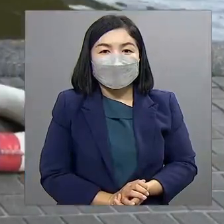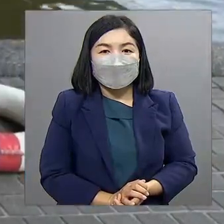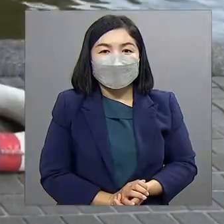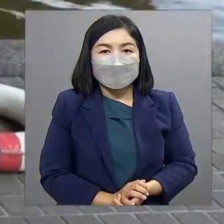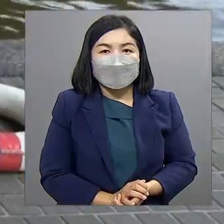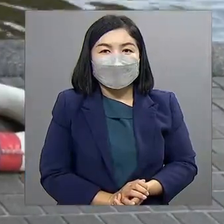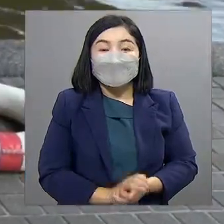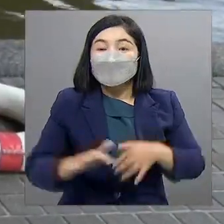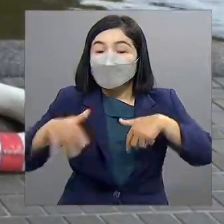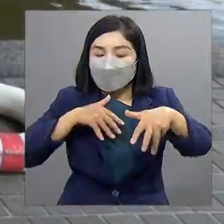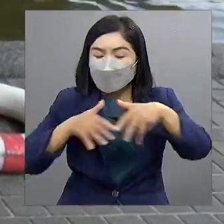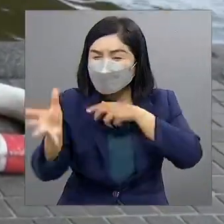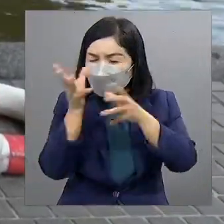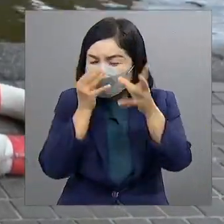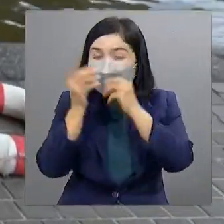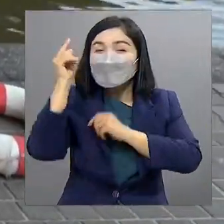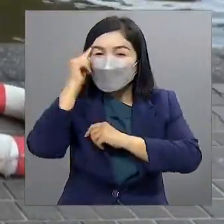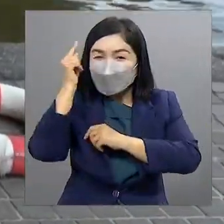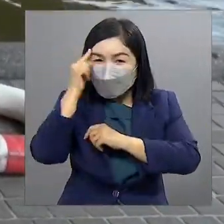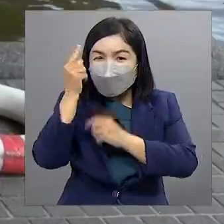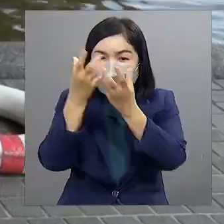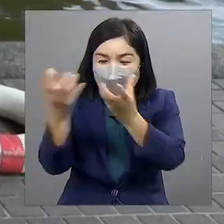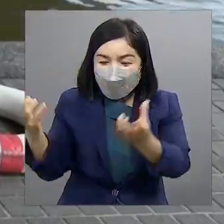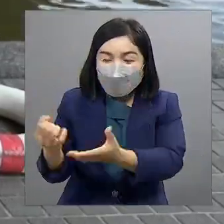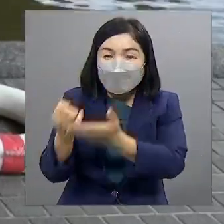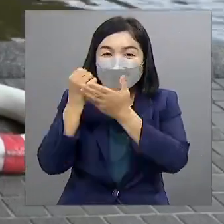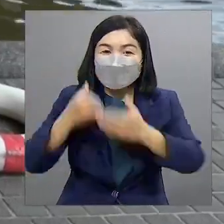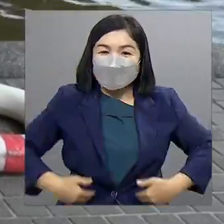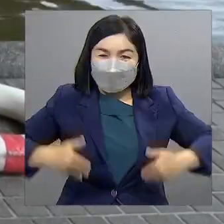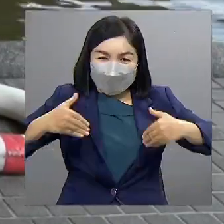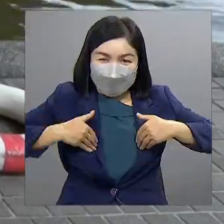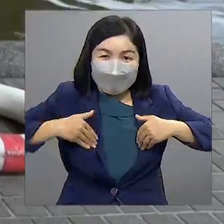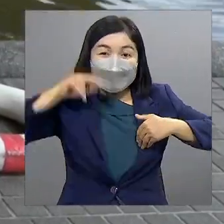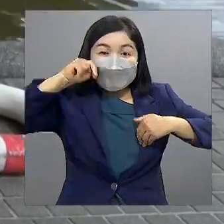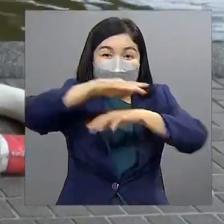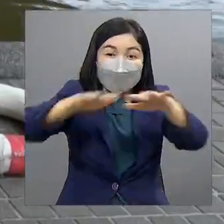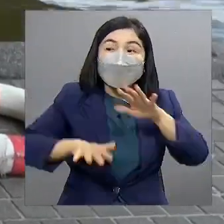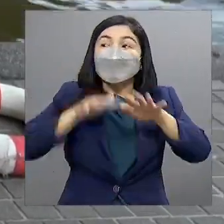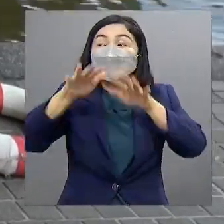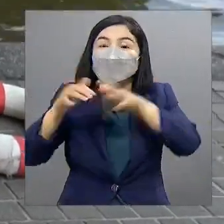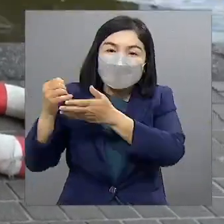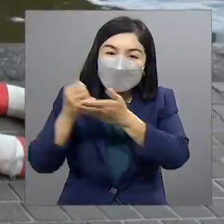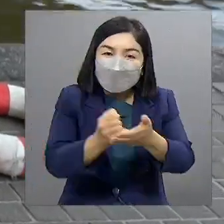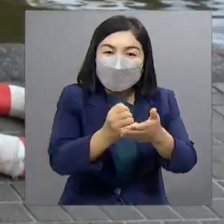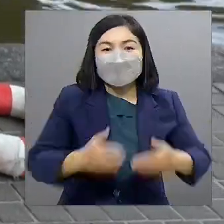เราได้เรียนรู้ในเรื่องของอุปกรณ์นะคะแล้วก็เห็นการสาธิตของการช่วยเหลือผู้ที่จมน้ำที่ยังอยู่บนผิวน้ำกันไปแล้วนะคะเดี๋ยวค